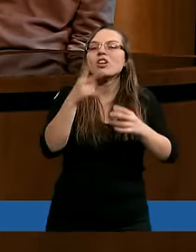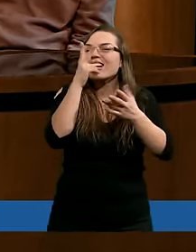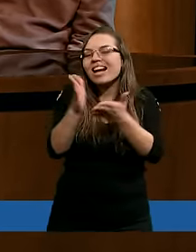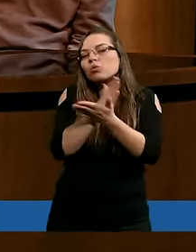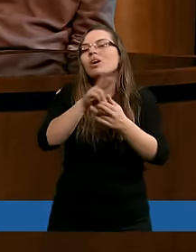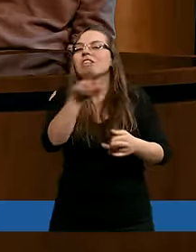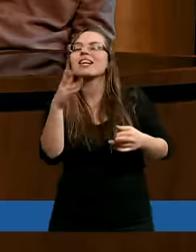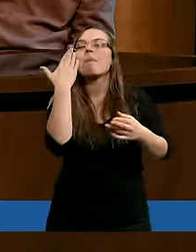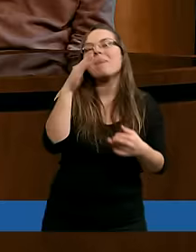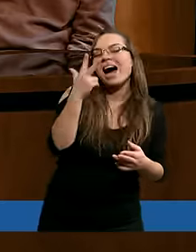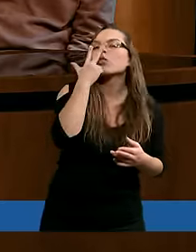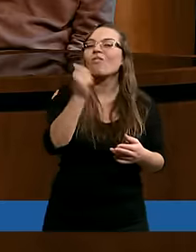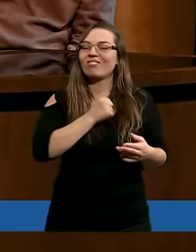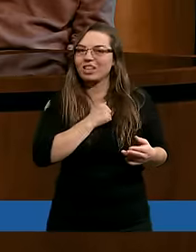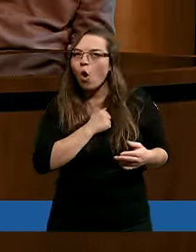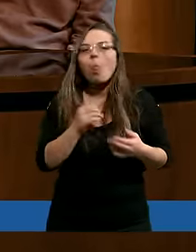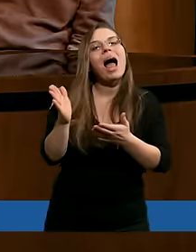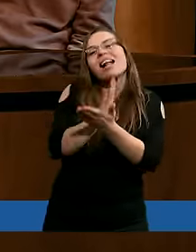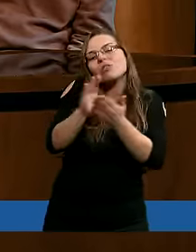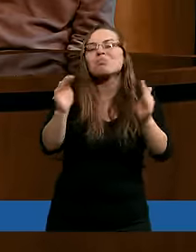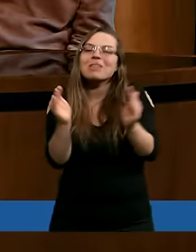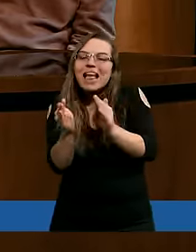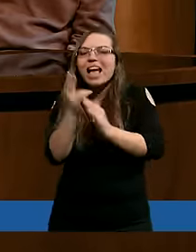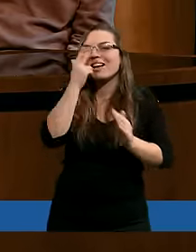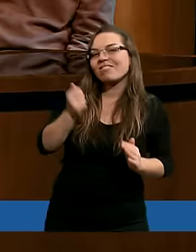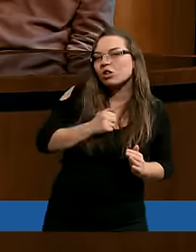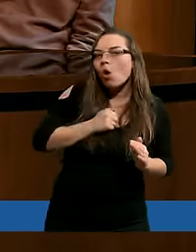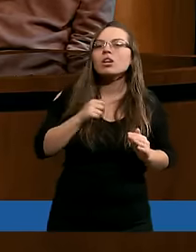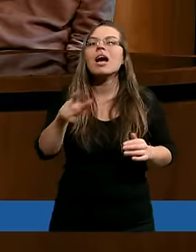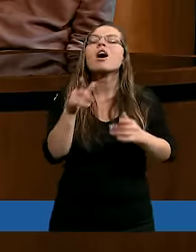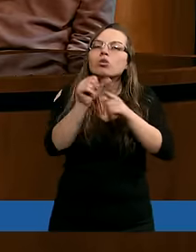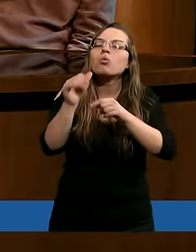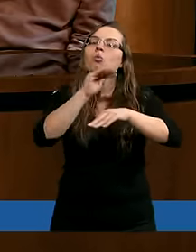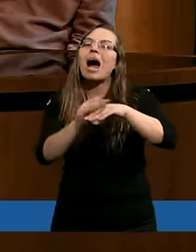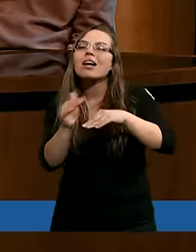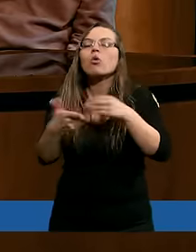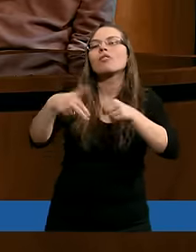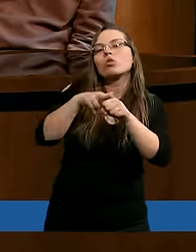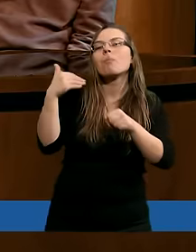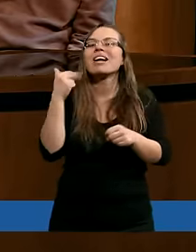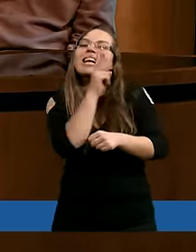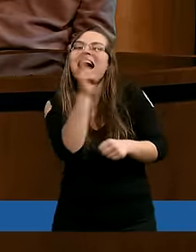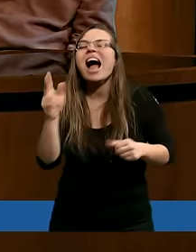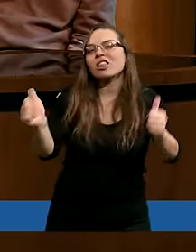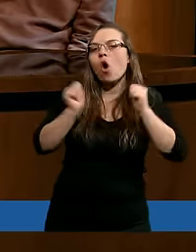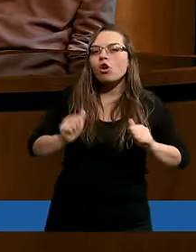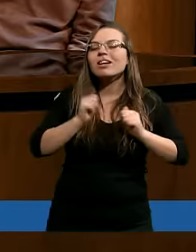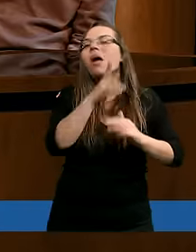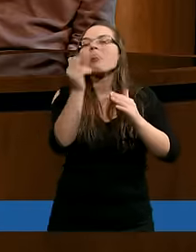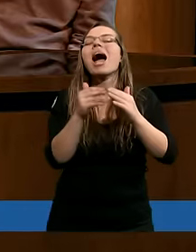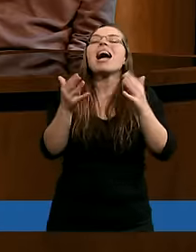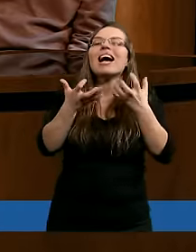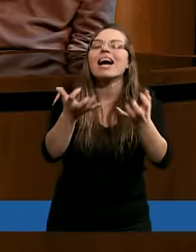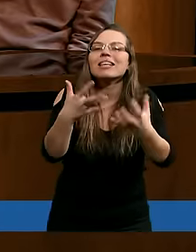bardziej widoczne, inne mniej. A pomiędzy tą łaskawością, której wszyscy by oczekiwali i każdy